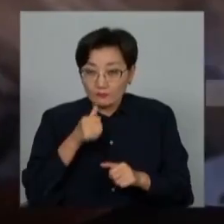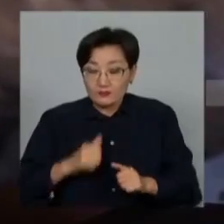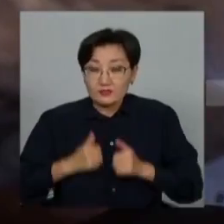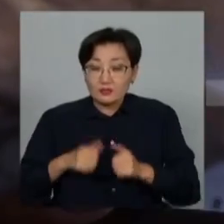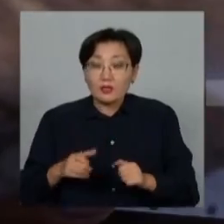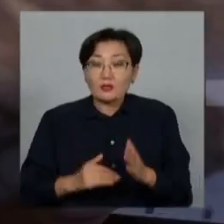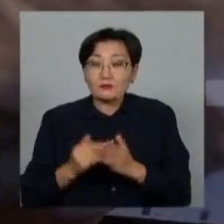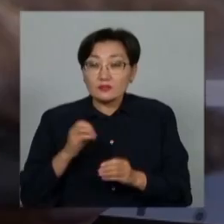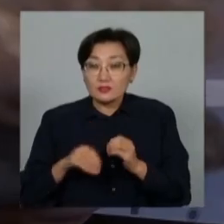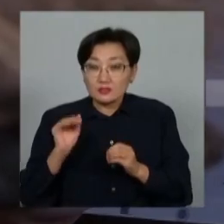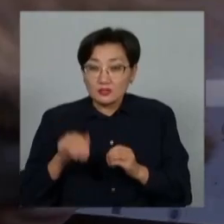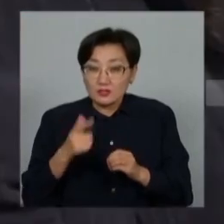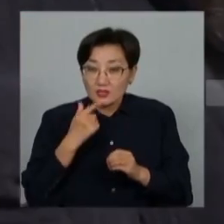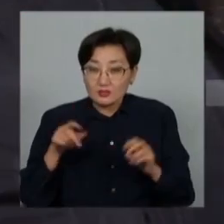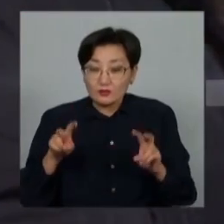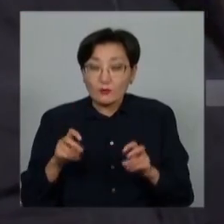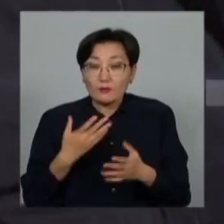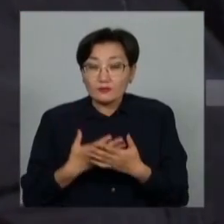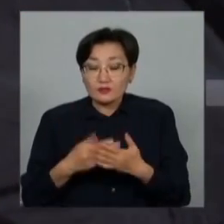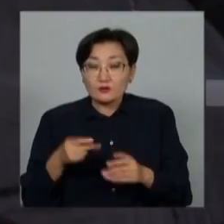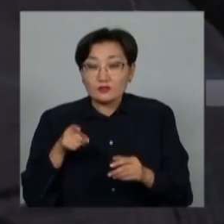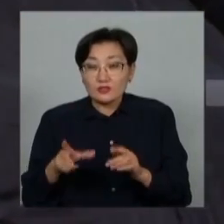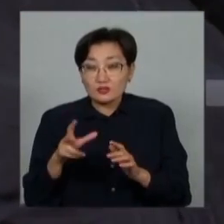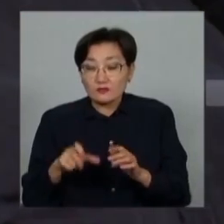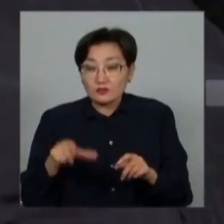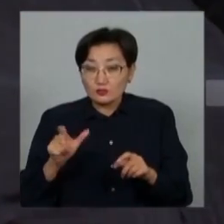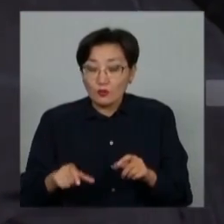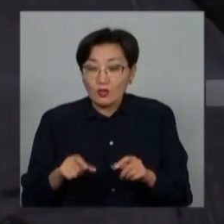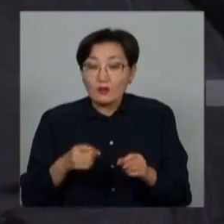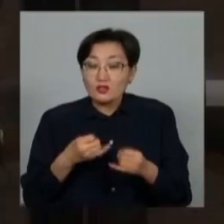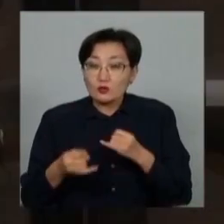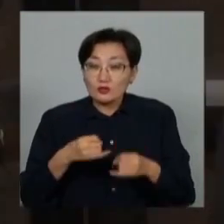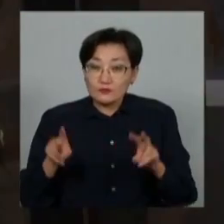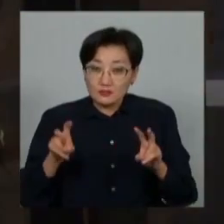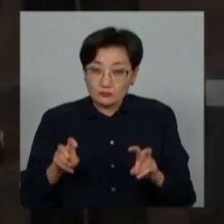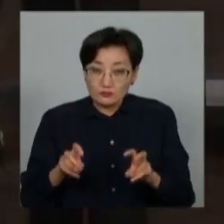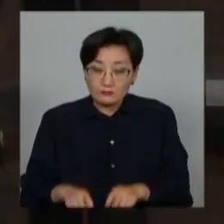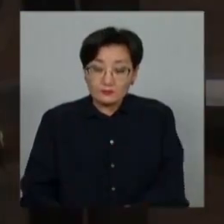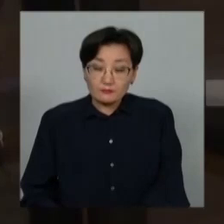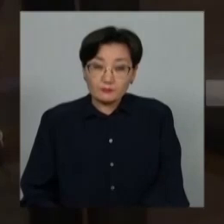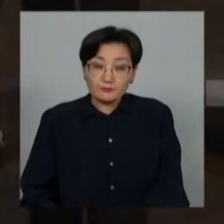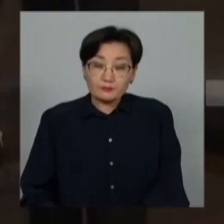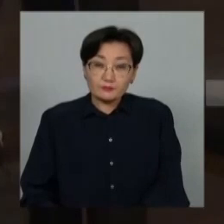10000 с красным и почти 1300 человек с желтым статусами